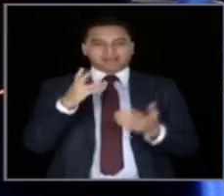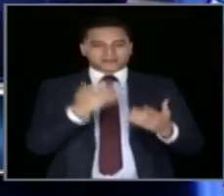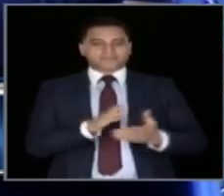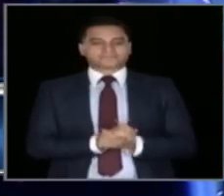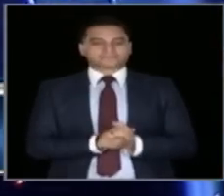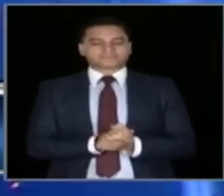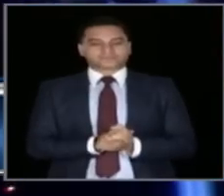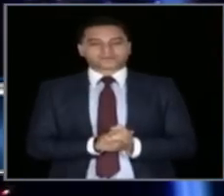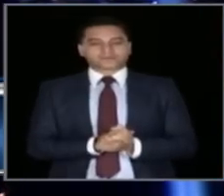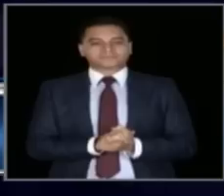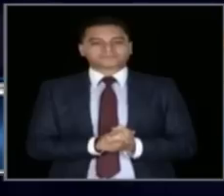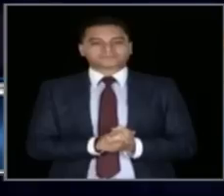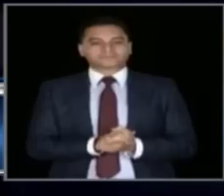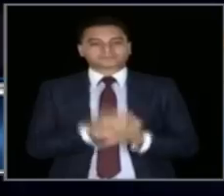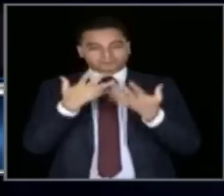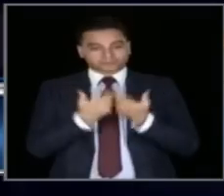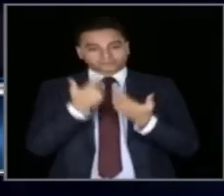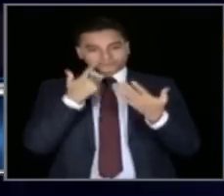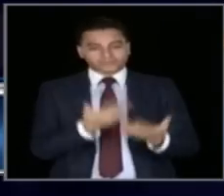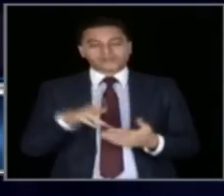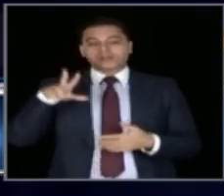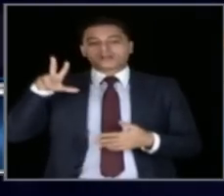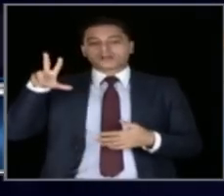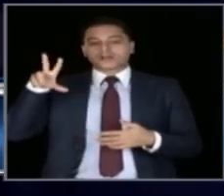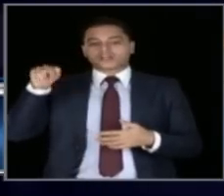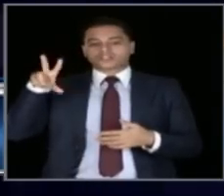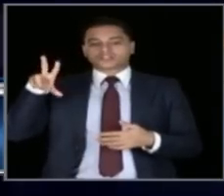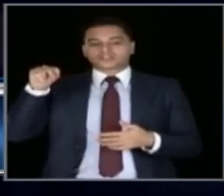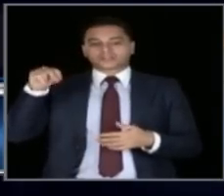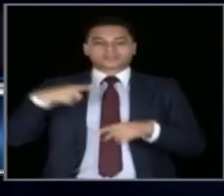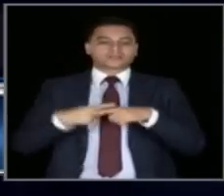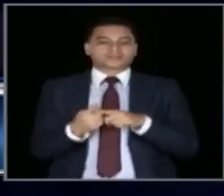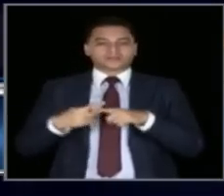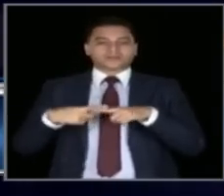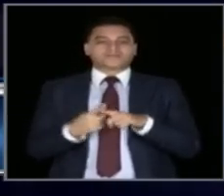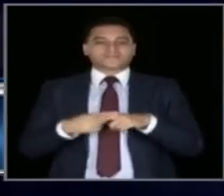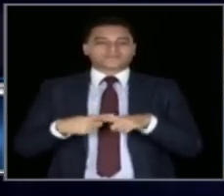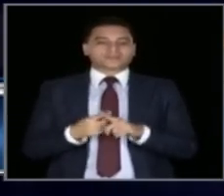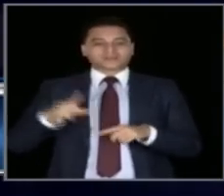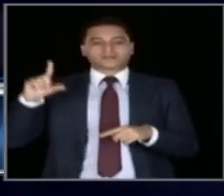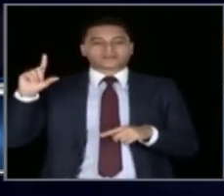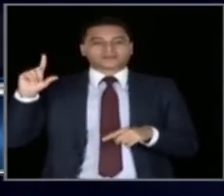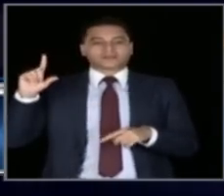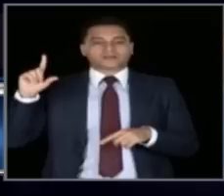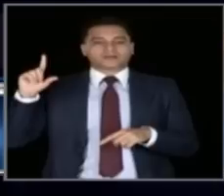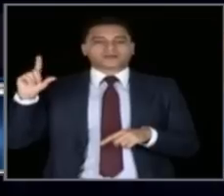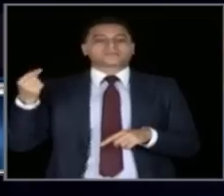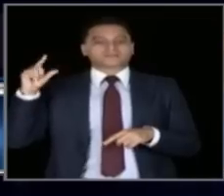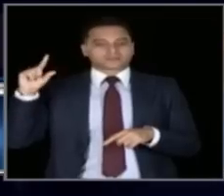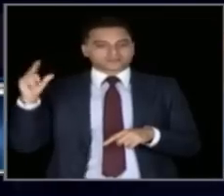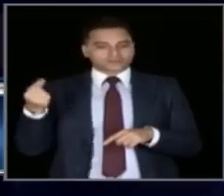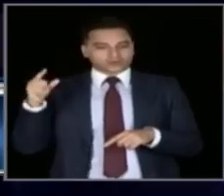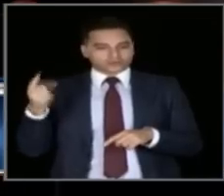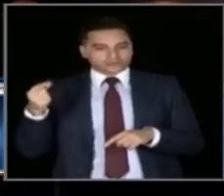حل المسألة الآتية، 20